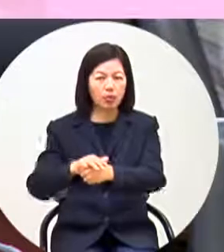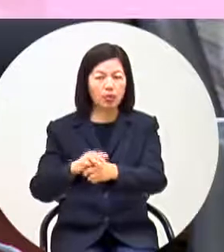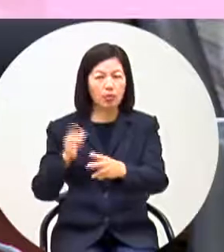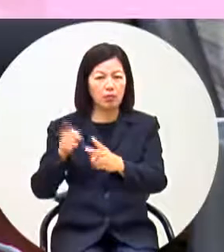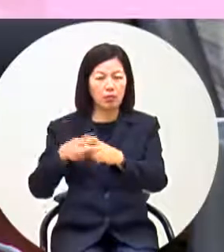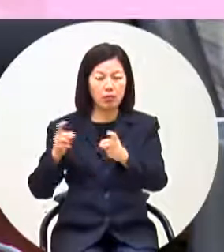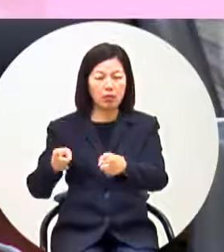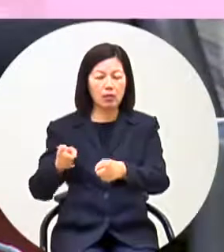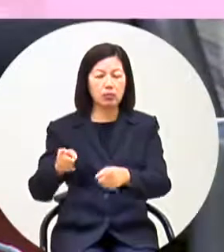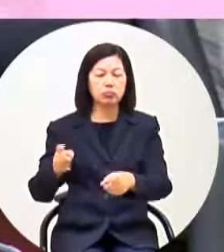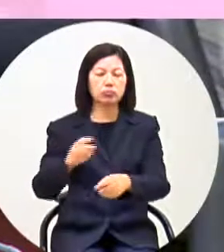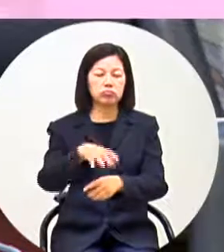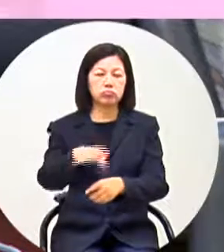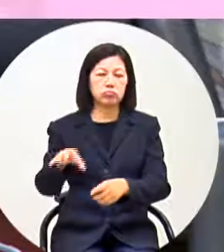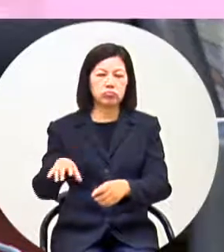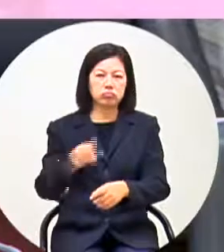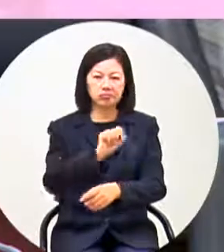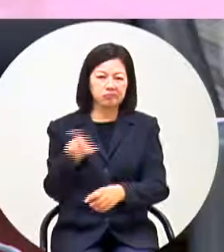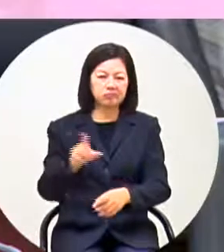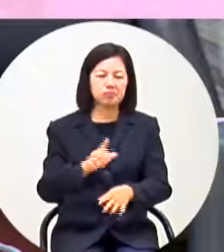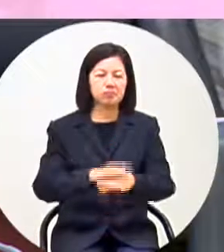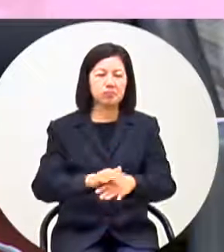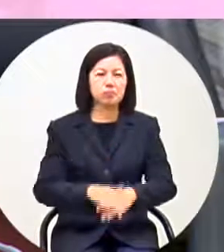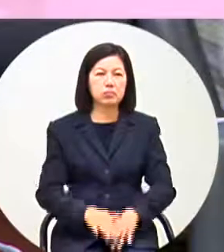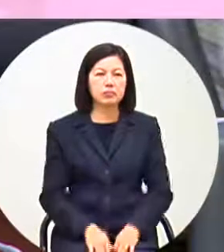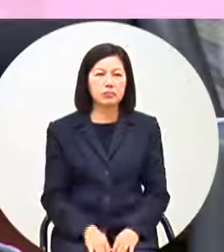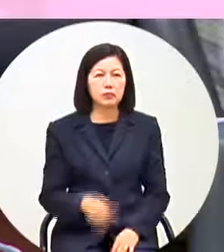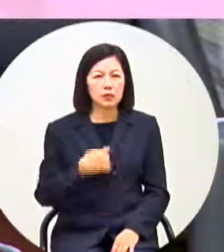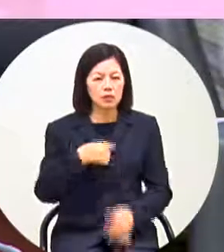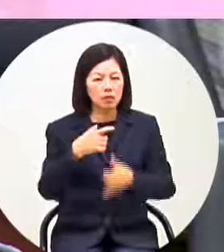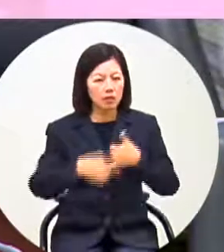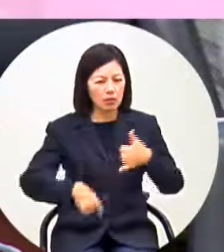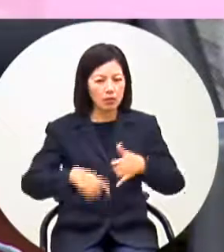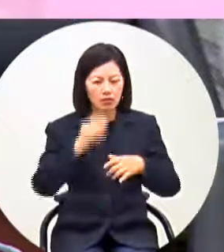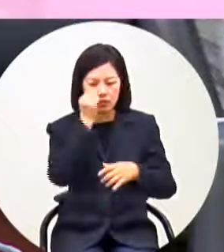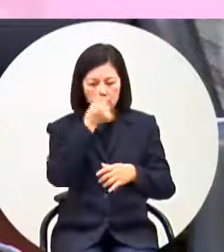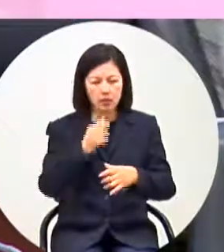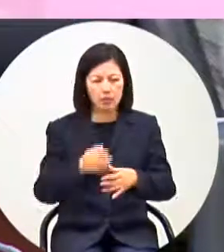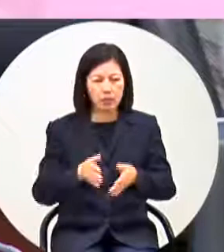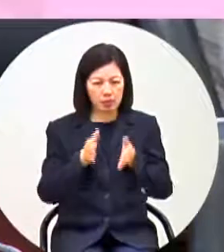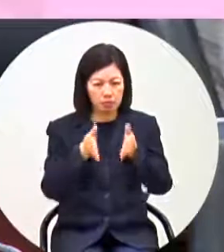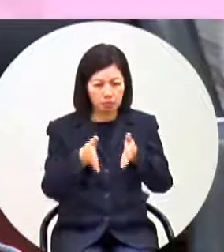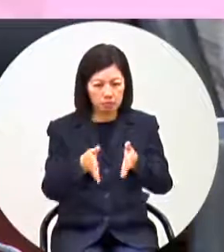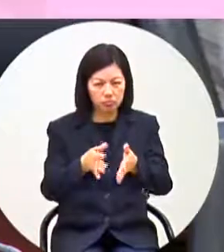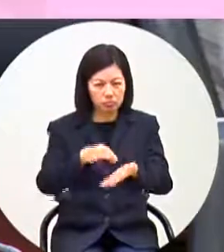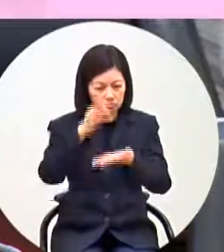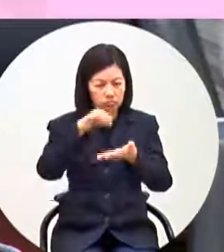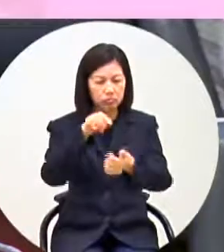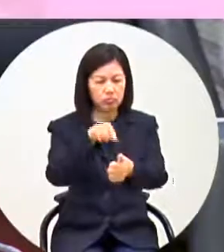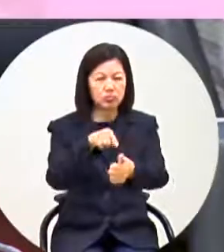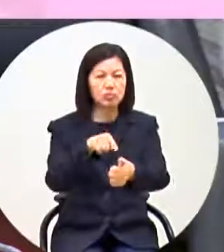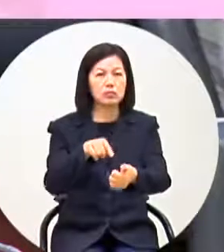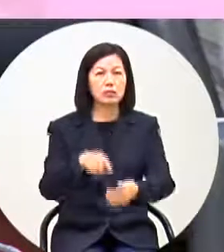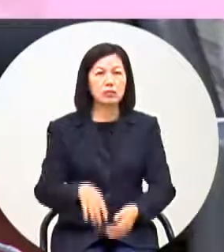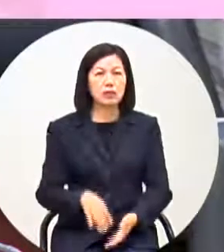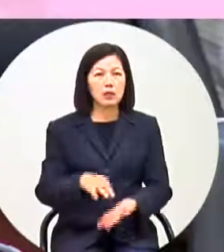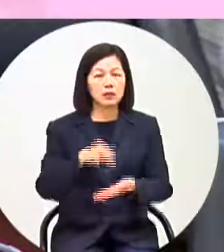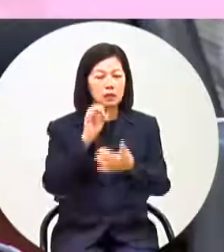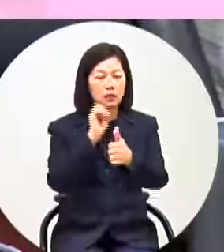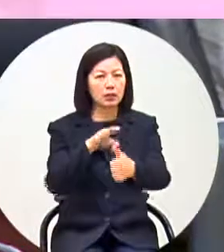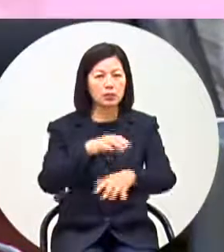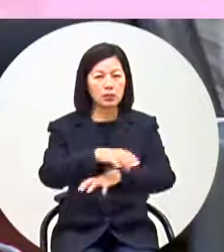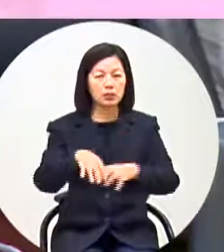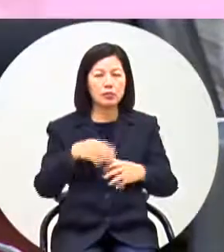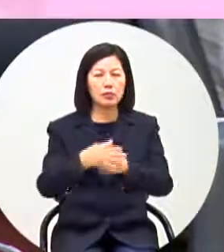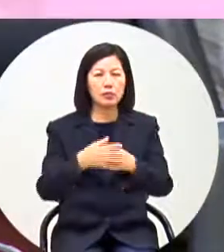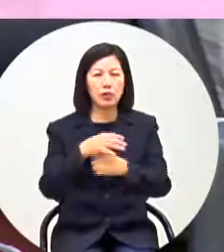哦，本席在这要特别哦建议我们市长、我们的哦环保单位哈、建议对我们凤山民